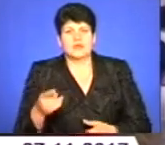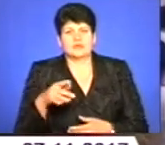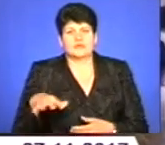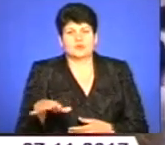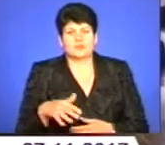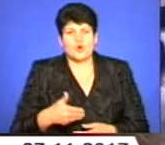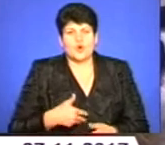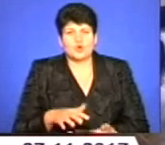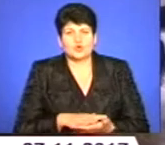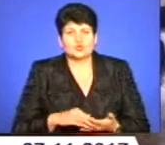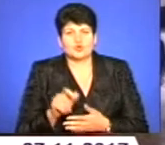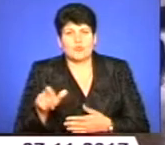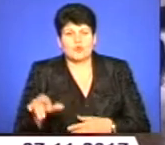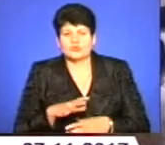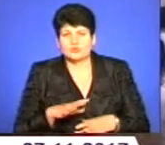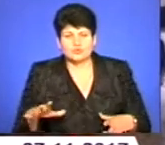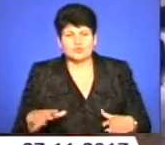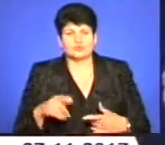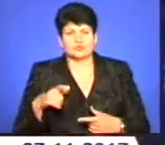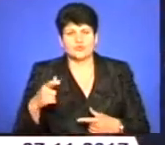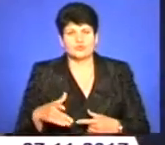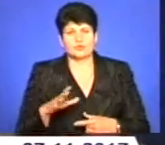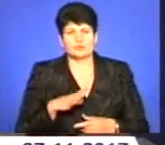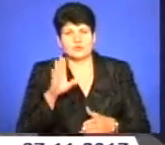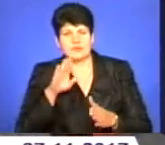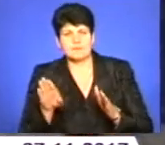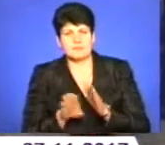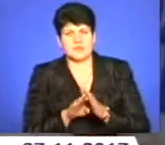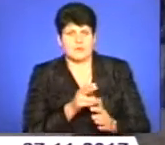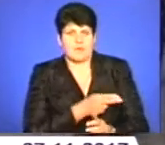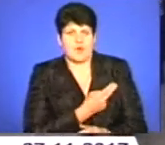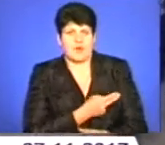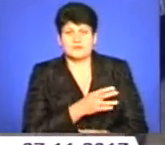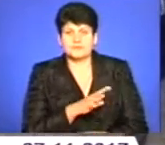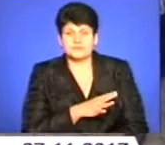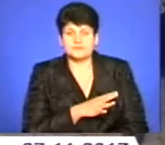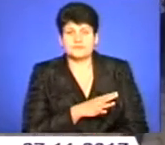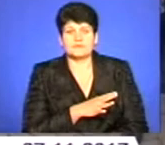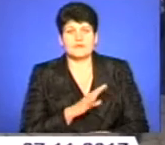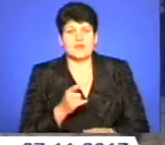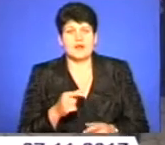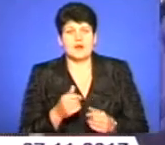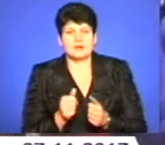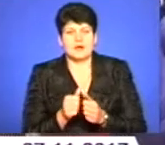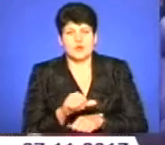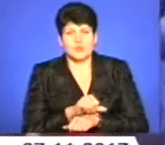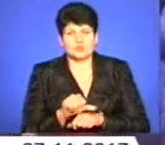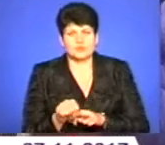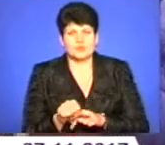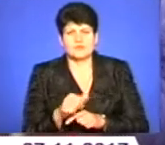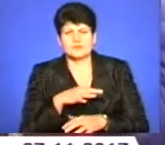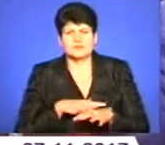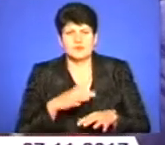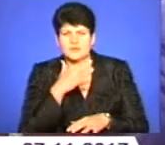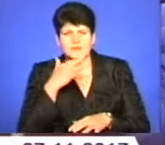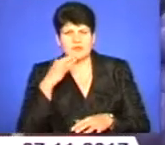Тернопільщині голодомору не було, адже жителі Західної України були під ладою польської окупації. Проте саме на прикордонну Тернопільщину масово тікали